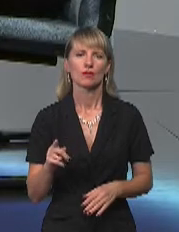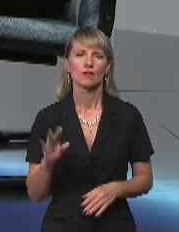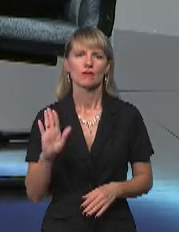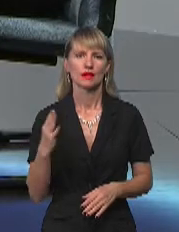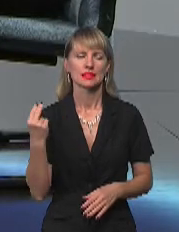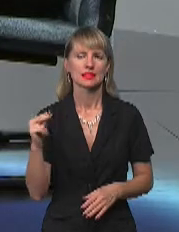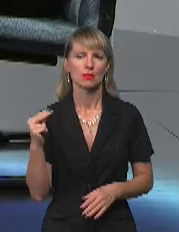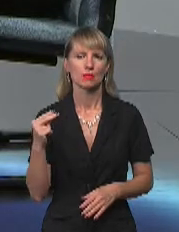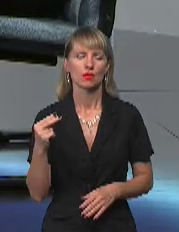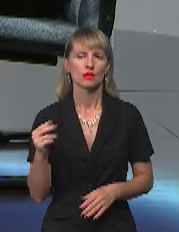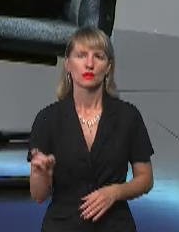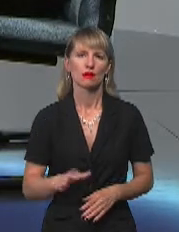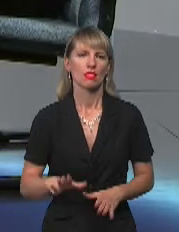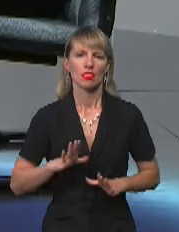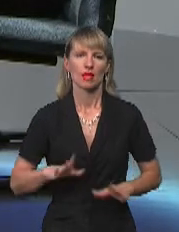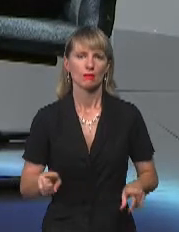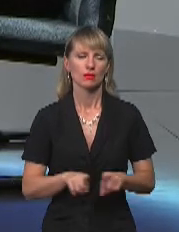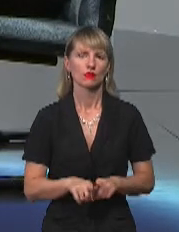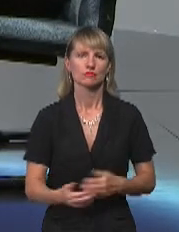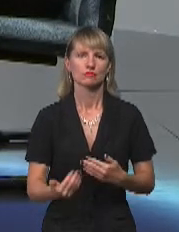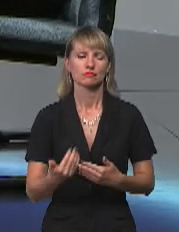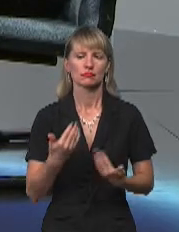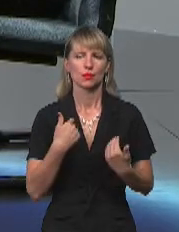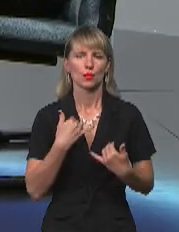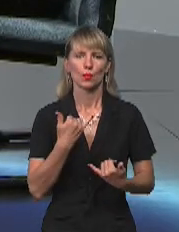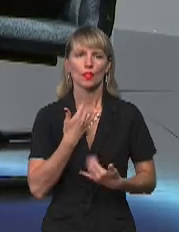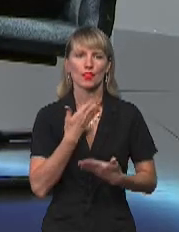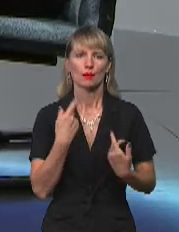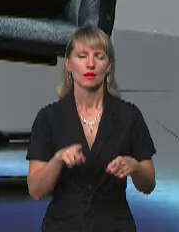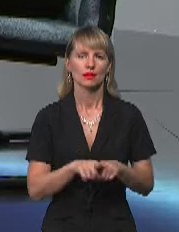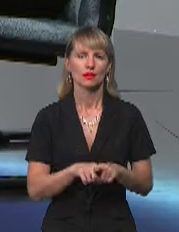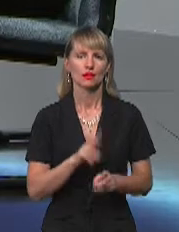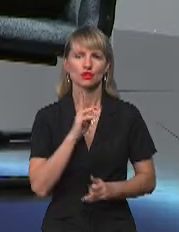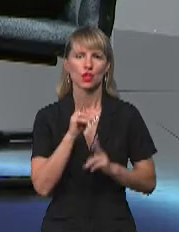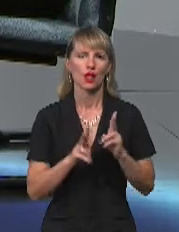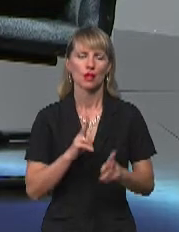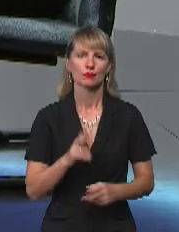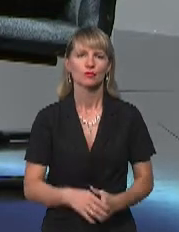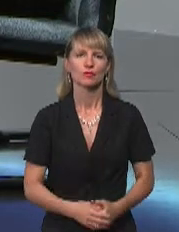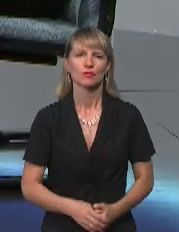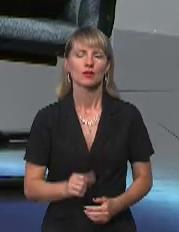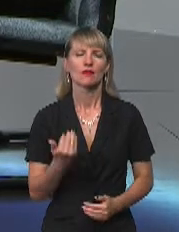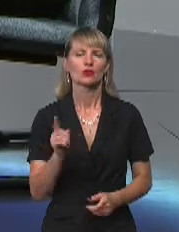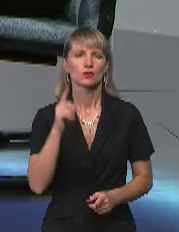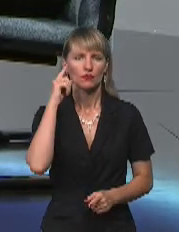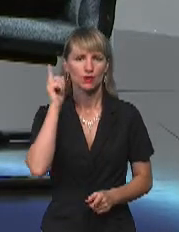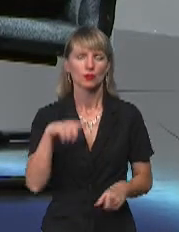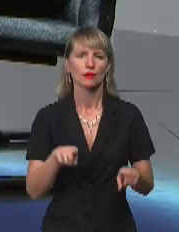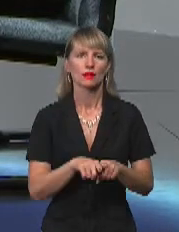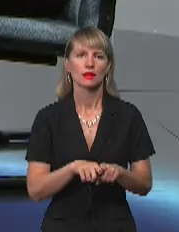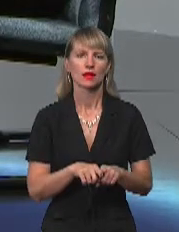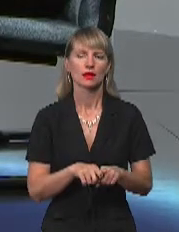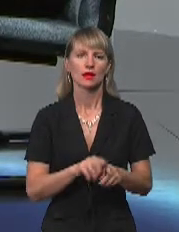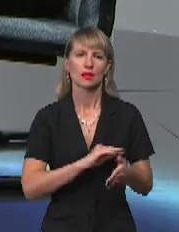регіоні не було таких випадків? Ну, до нас, принаймні, таких не надходили. Пане Максим, вам щось відомо про такі звернення від громадян